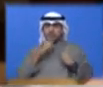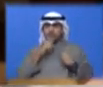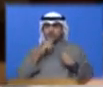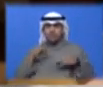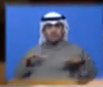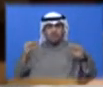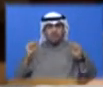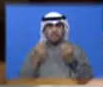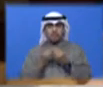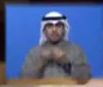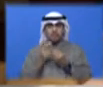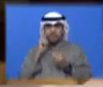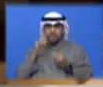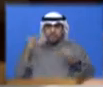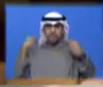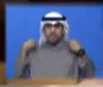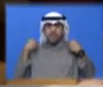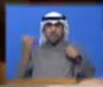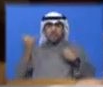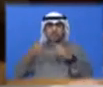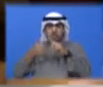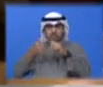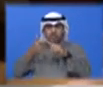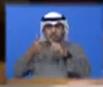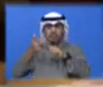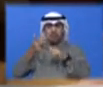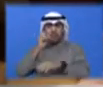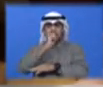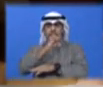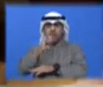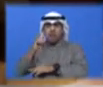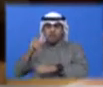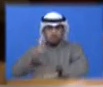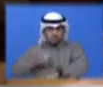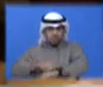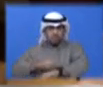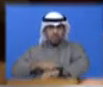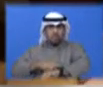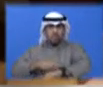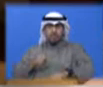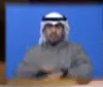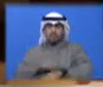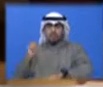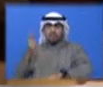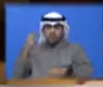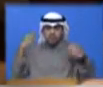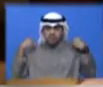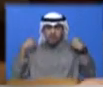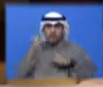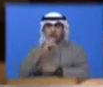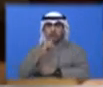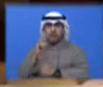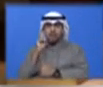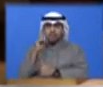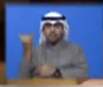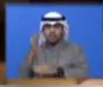التمارين الرياضية التي يجب ممارستها وتحديد المدة الزمنية ابتداء من الأطفال، فيجب تشجيعهم على